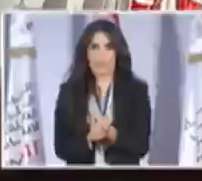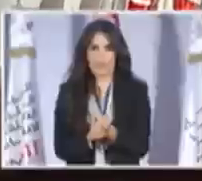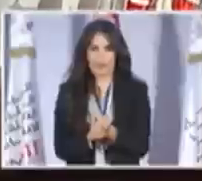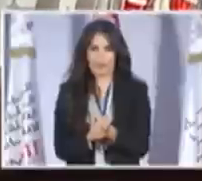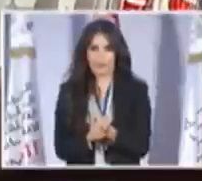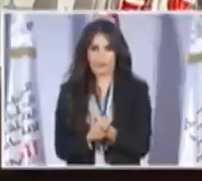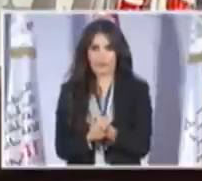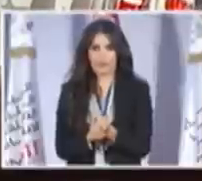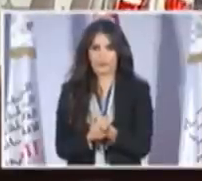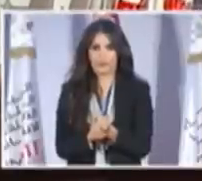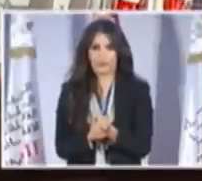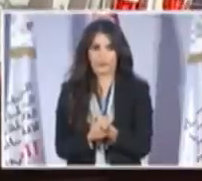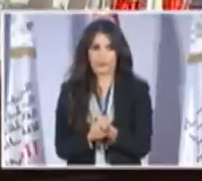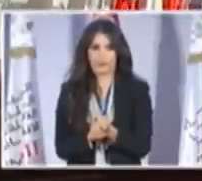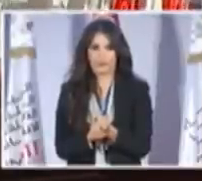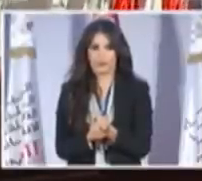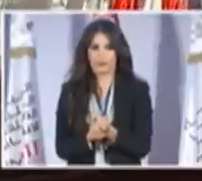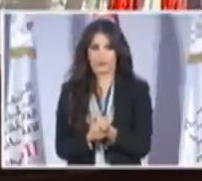والفضل